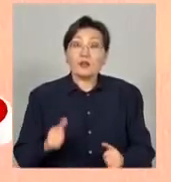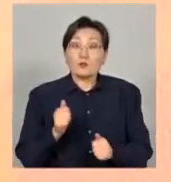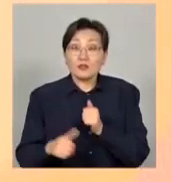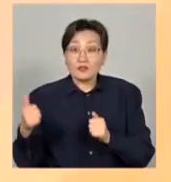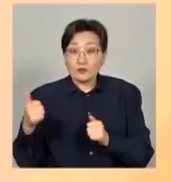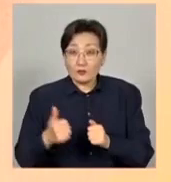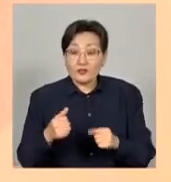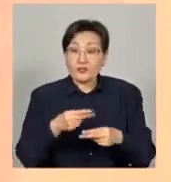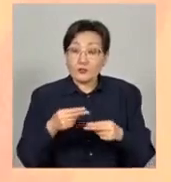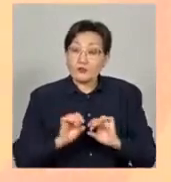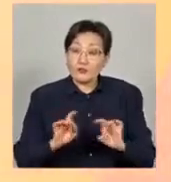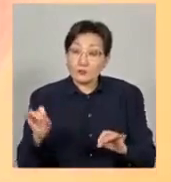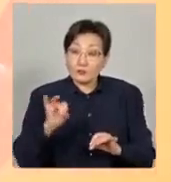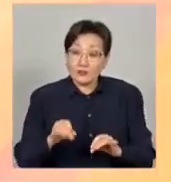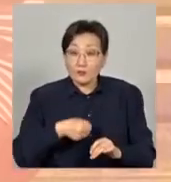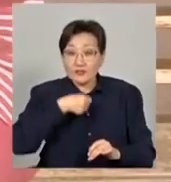рассказывали